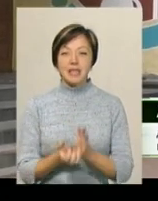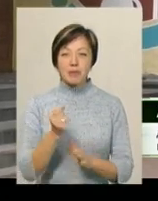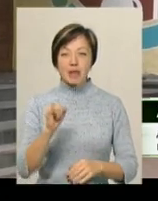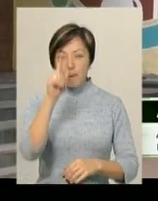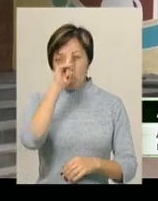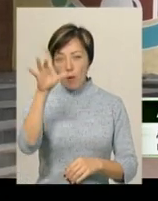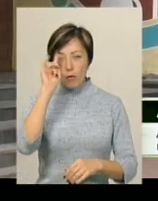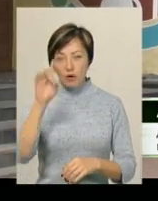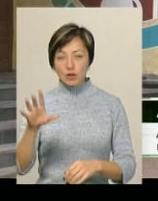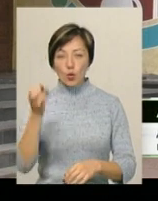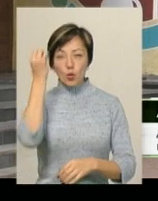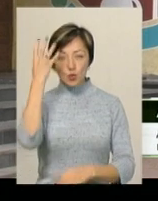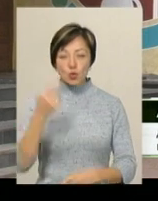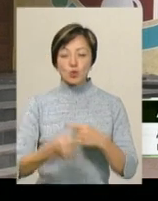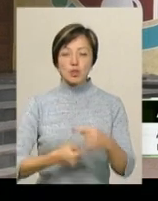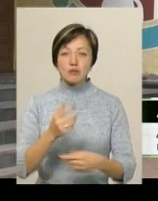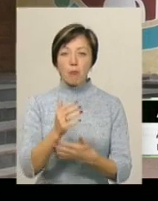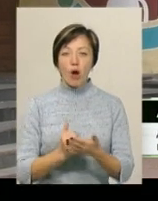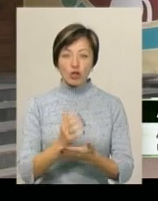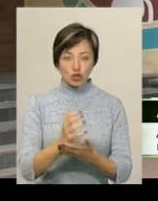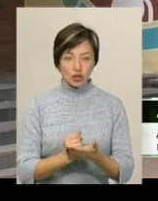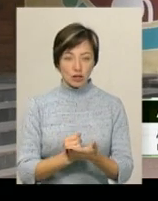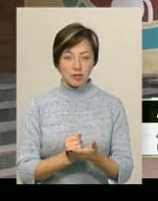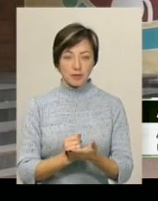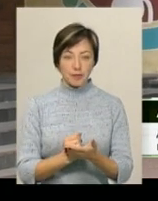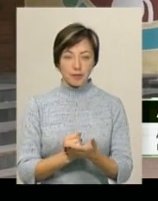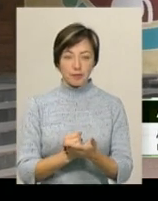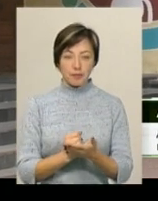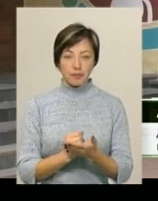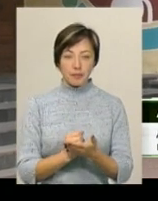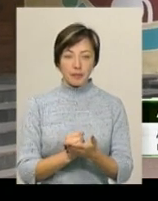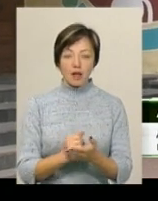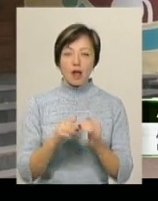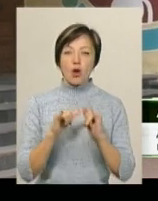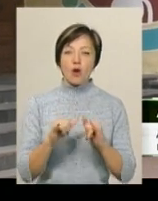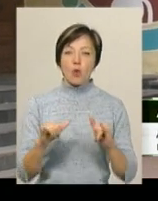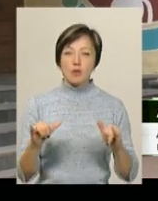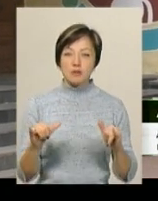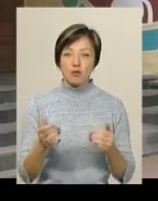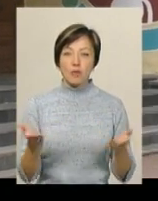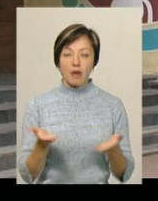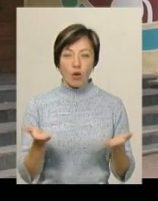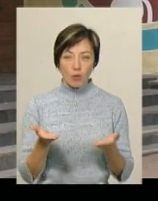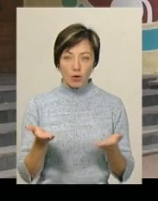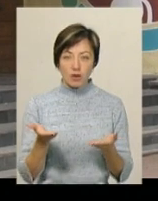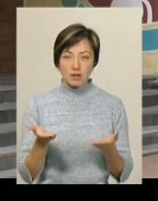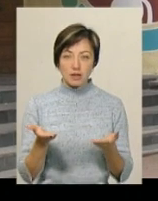нематеріальної культурної спадщини, розвитком якої